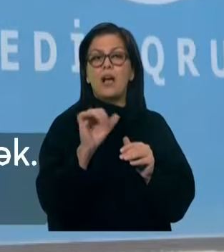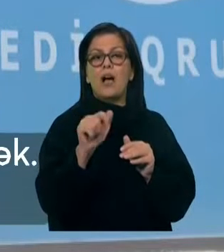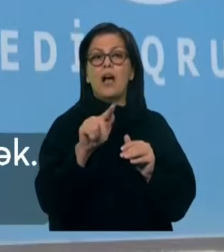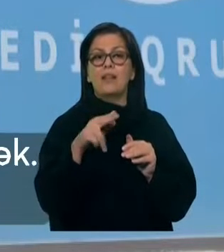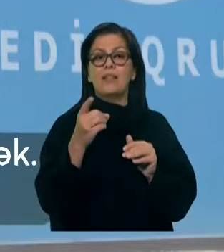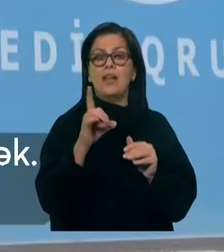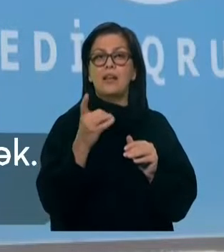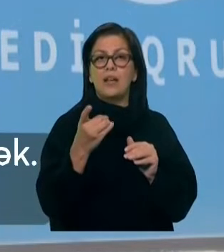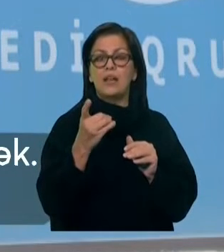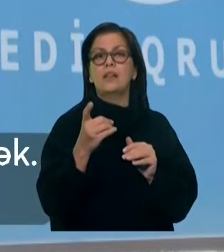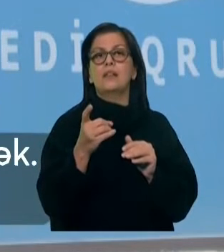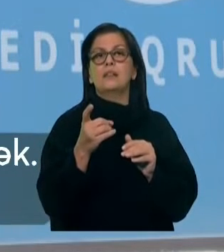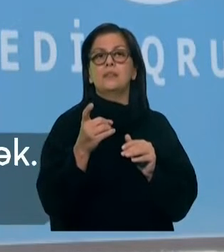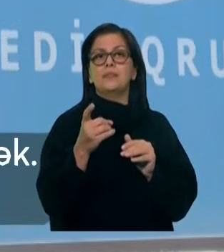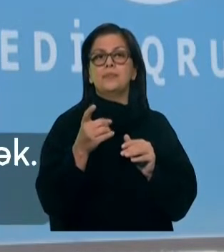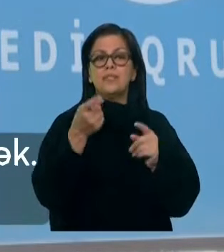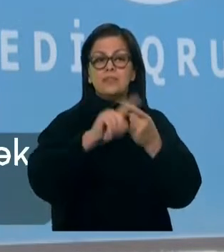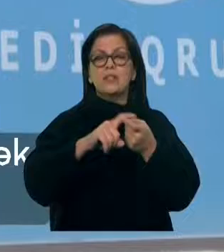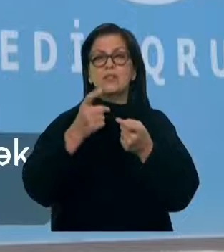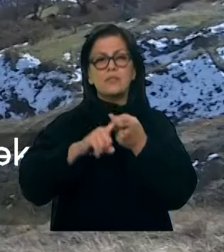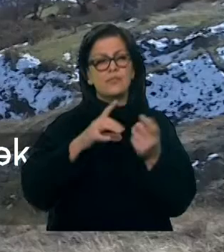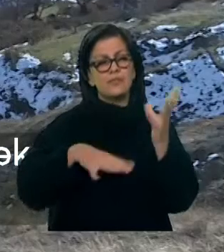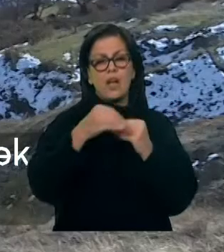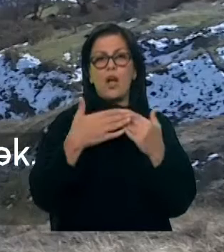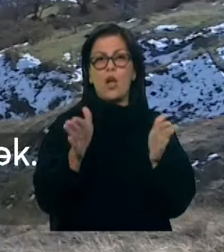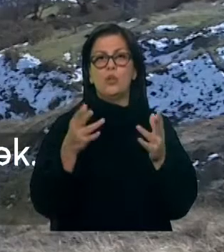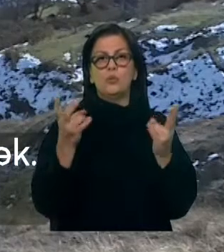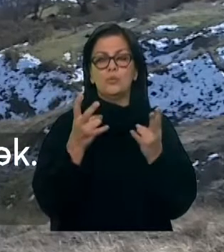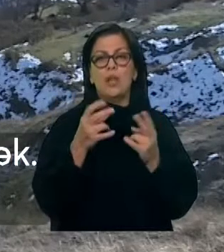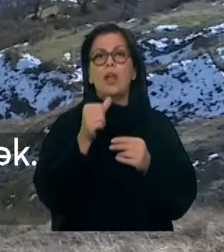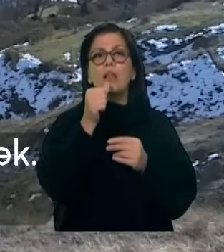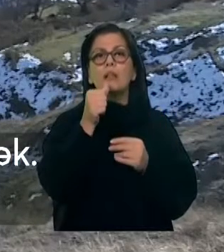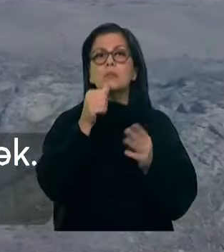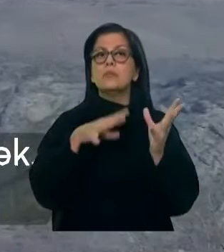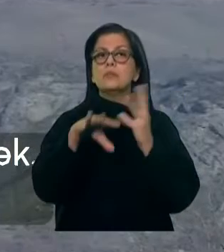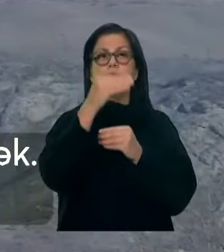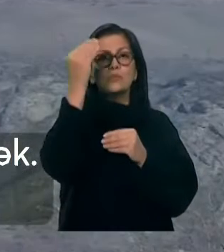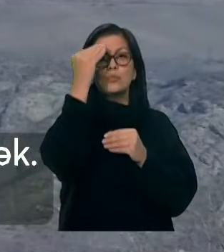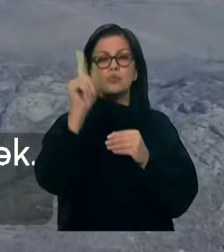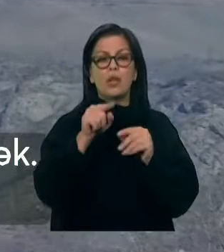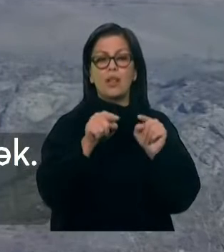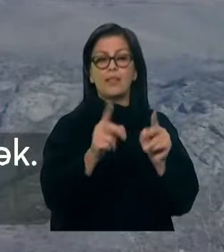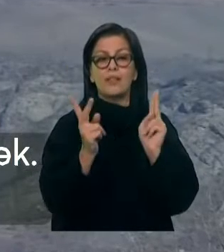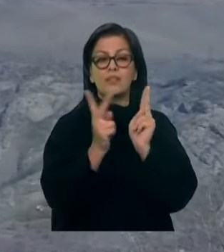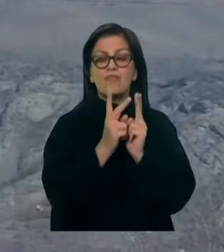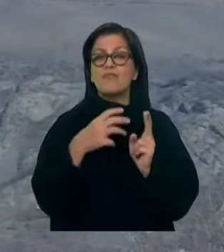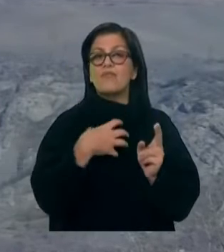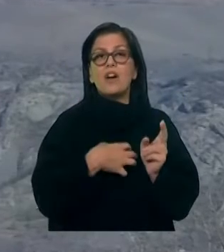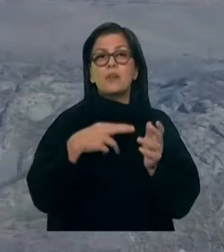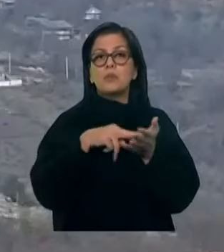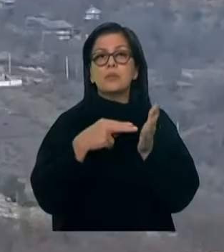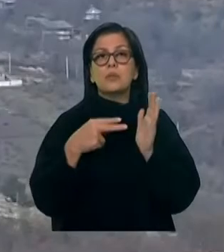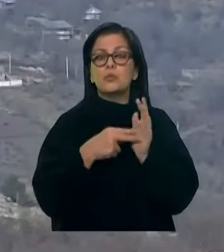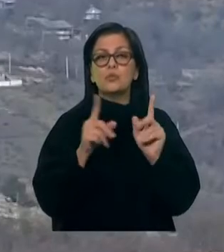Kəlbəcər istiqamətində demək kommunikasiya xəttləri açılmalıdır. Siyasi şərhçilər onu da qeyd edir ki, bu görüşün məqsədlərindən biri də məsələnin